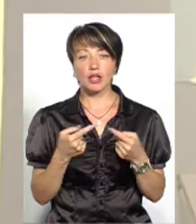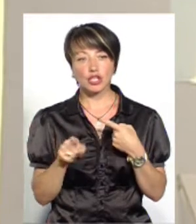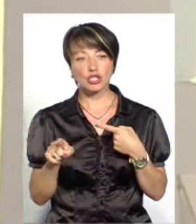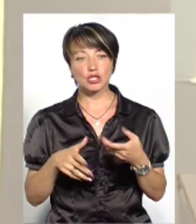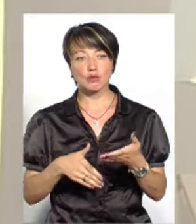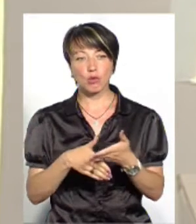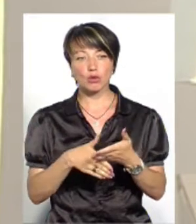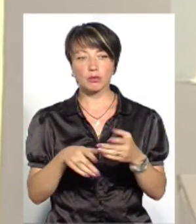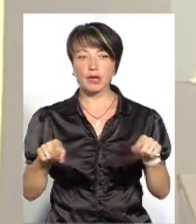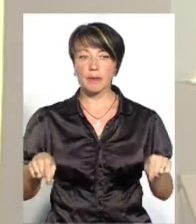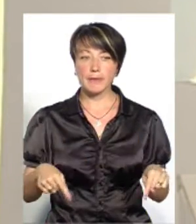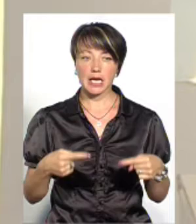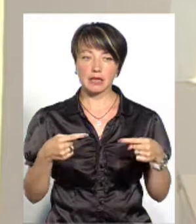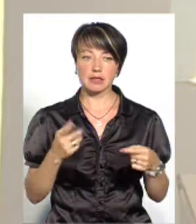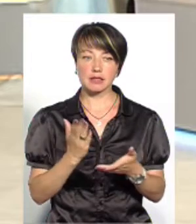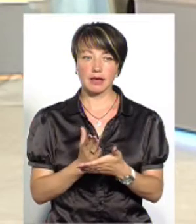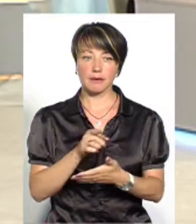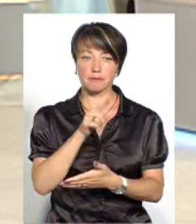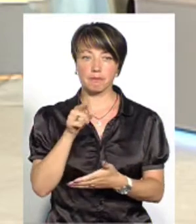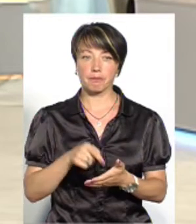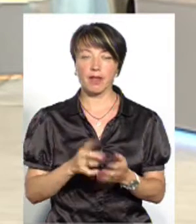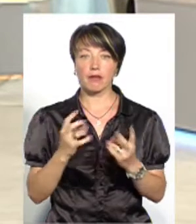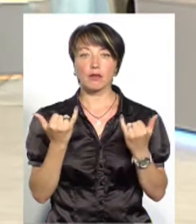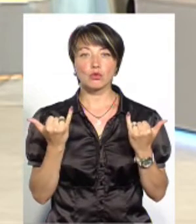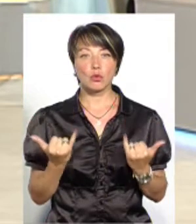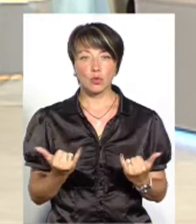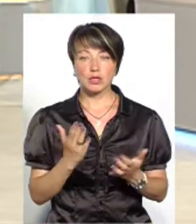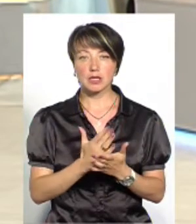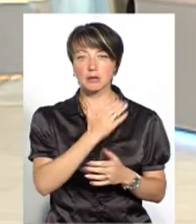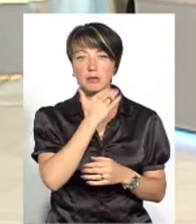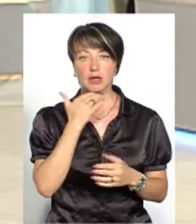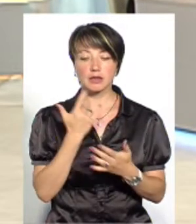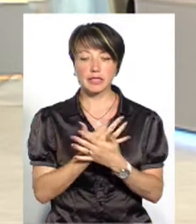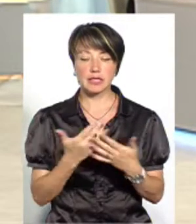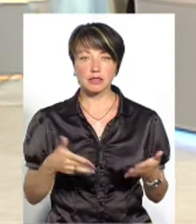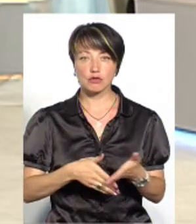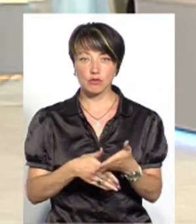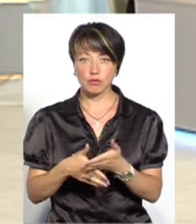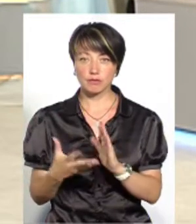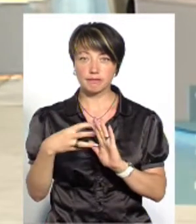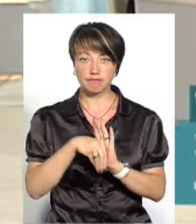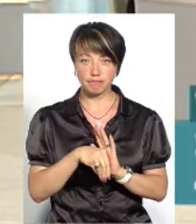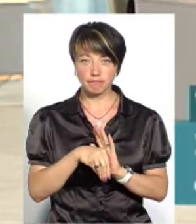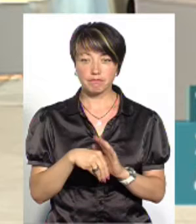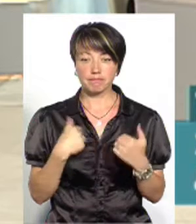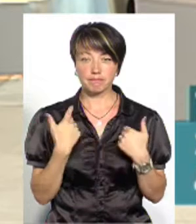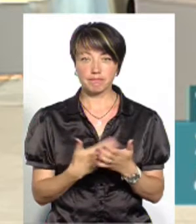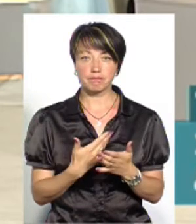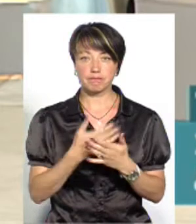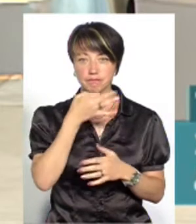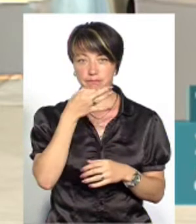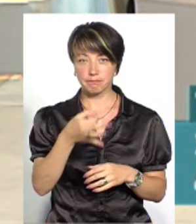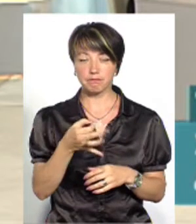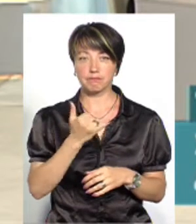способи реабілітуватися? На сьогодні є багато різних способів, які впроваджуються. Я, наприклад, скажу,